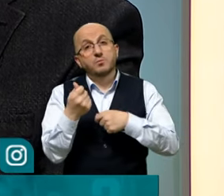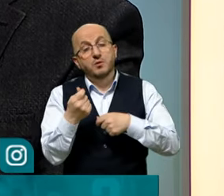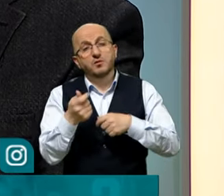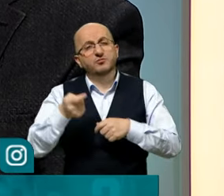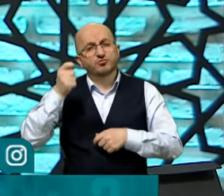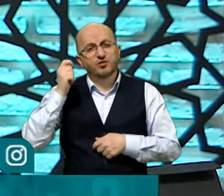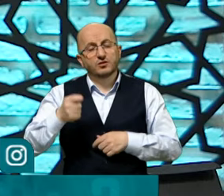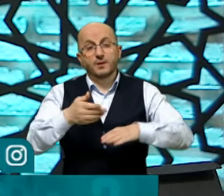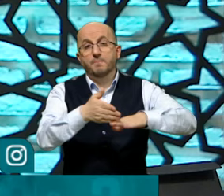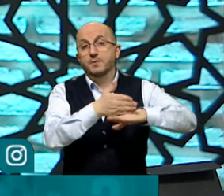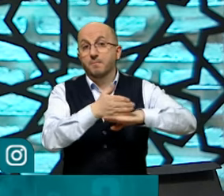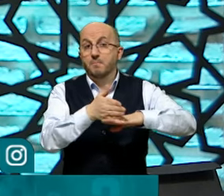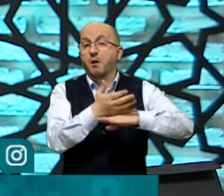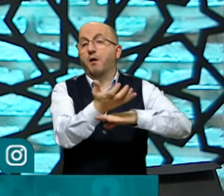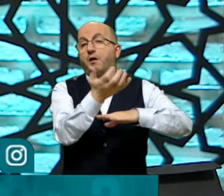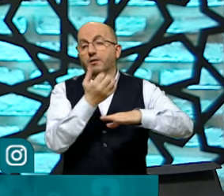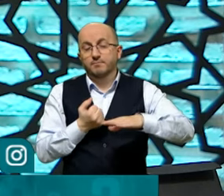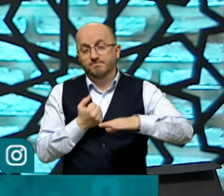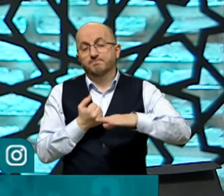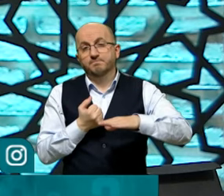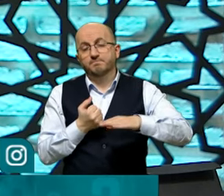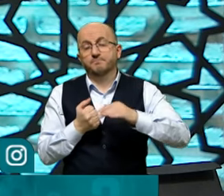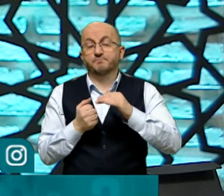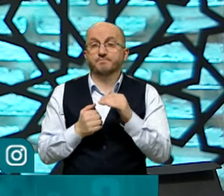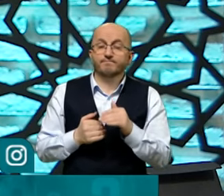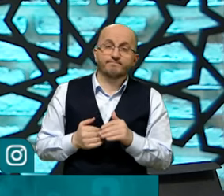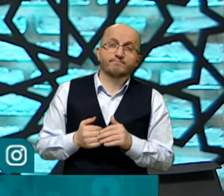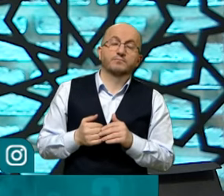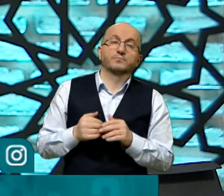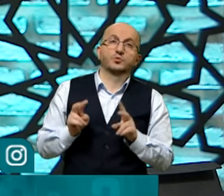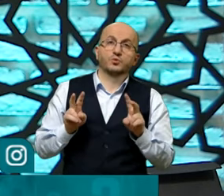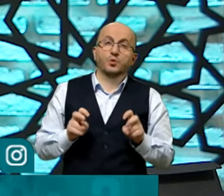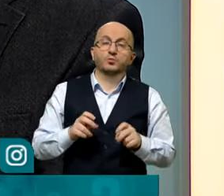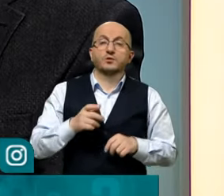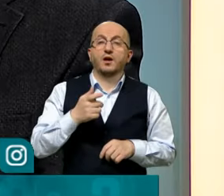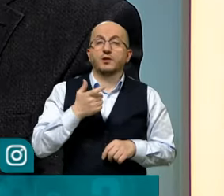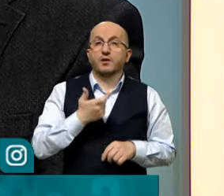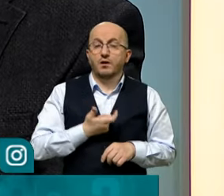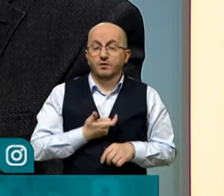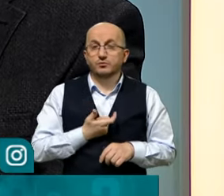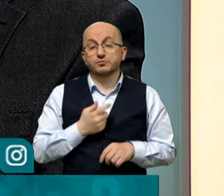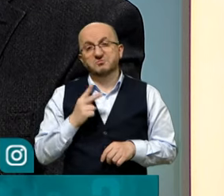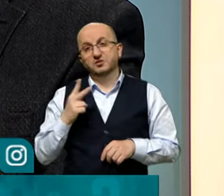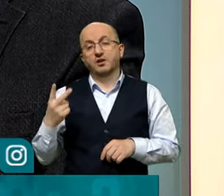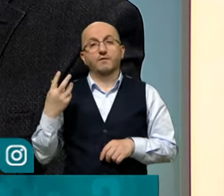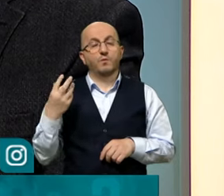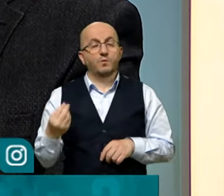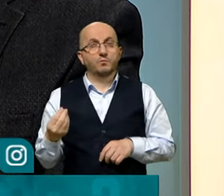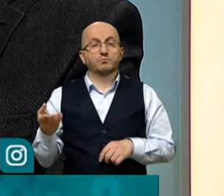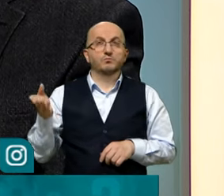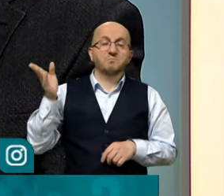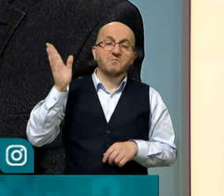gerçekten bir mal üzerlerine alıp uyu sonra en azından bu konuda hukuk bu taraf olup sonra